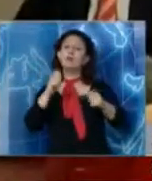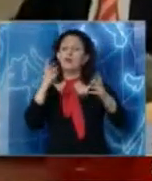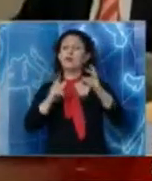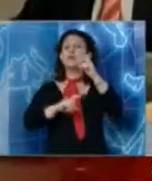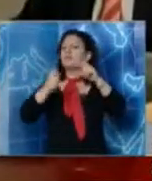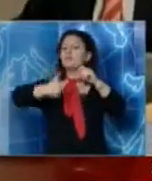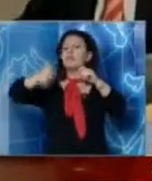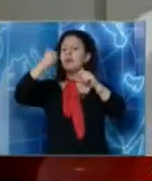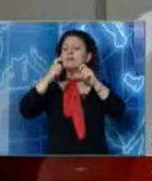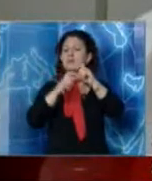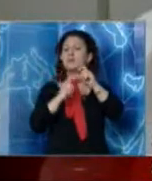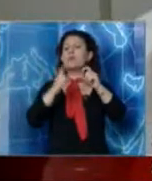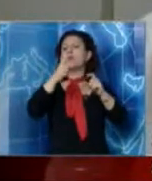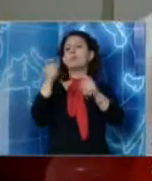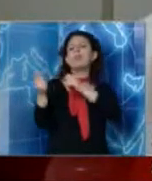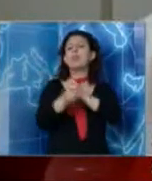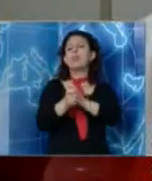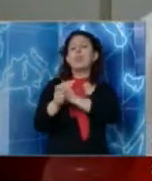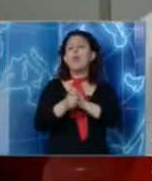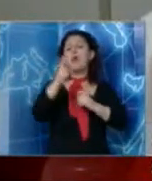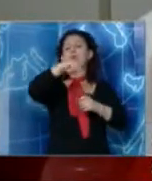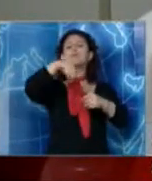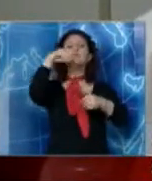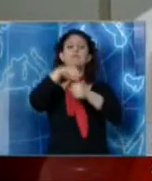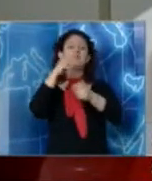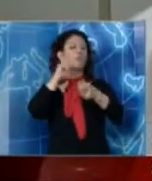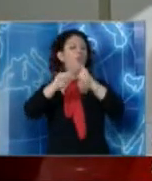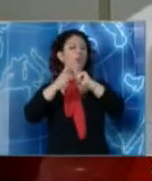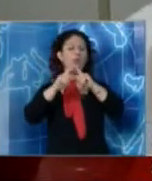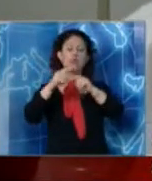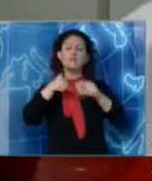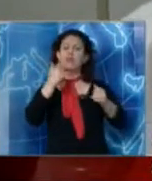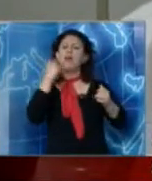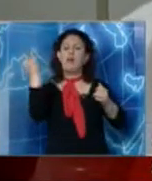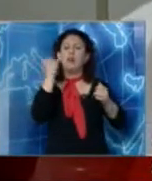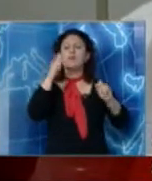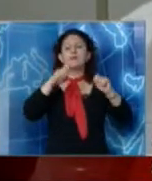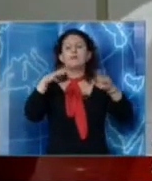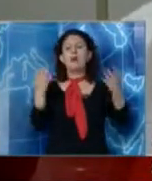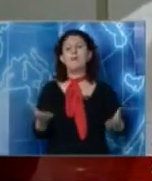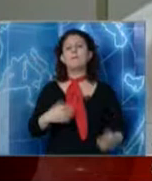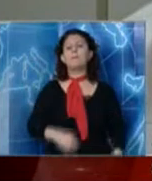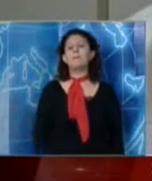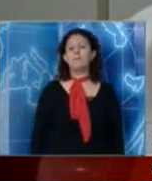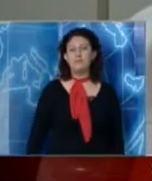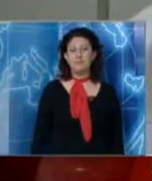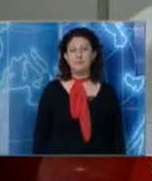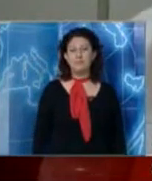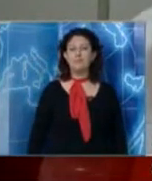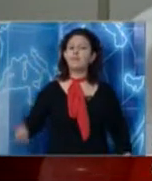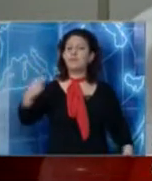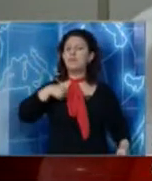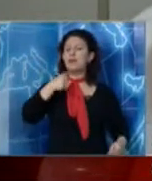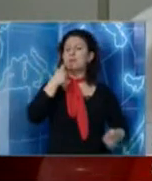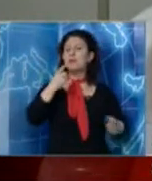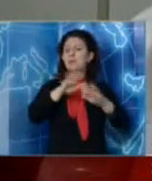Yusuf Saka iktidarın terör politikasını eleştirdi. Ve bu politikalarla da kurtulamayacak. Biz istiyoruz ki